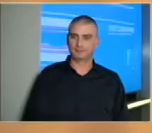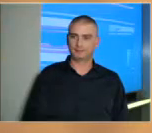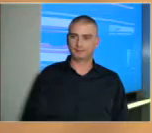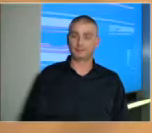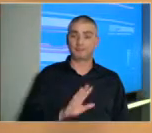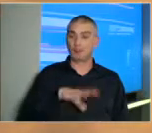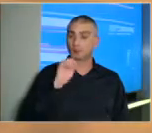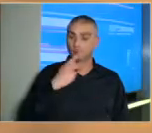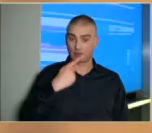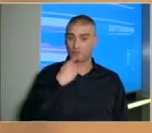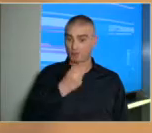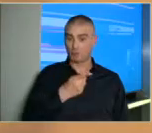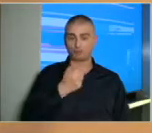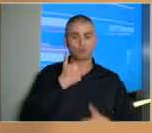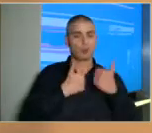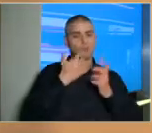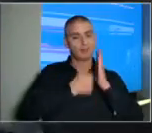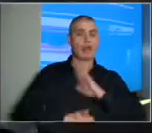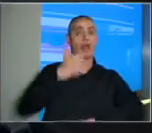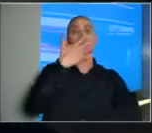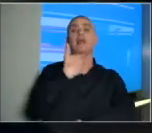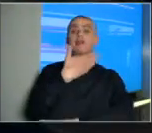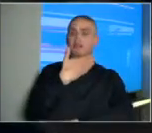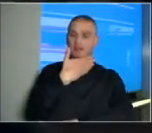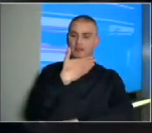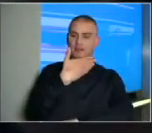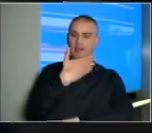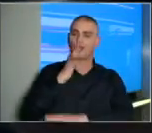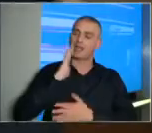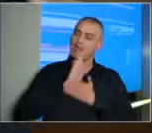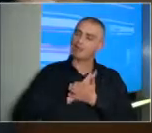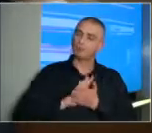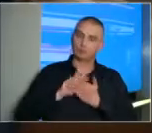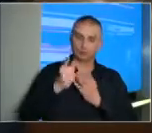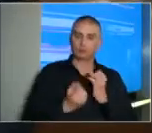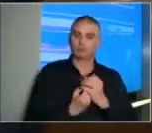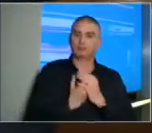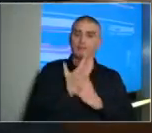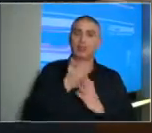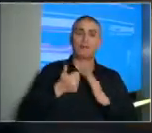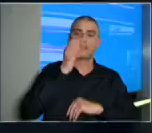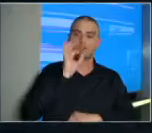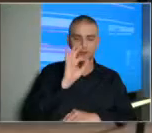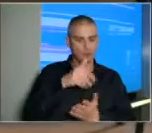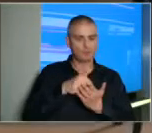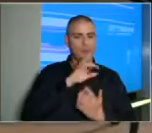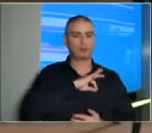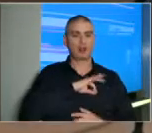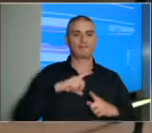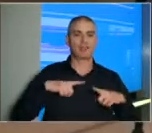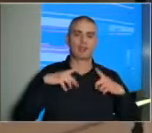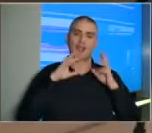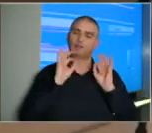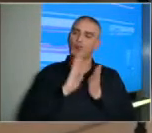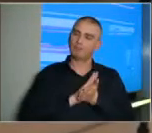אף שמשה פייגלין מגדיר את עצמו מועמד להנהגת המדינה, הרקע העממי שממנו צמחה מנהיגותו ממשיך לאפיין את אורח